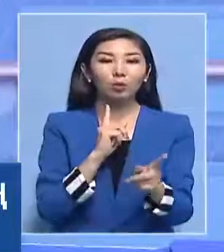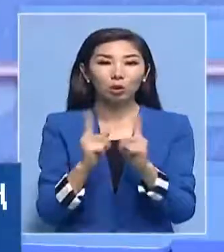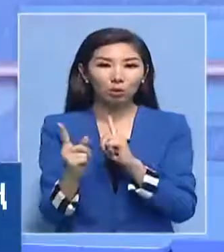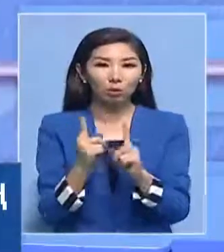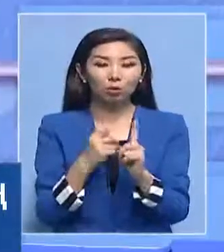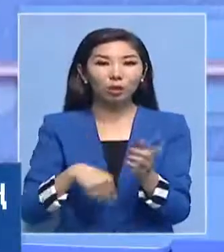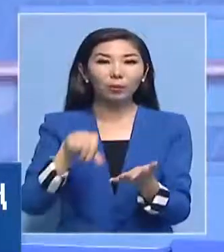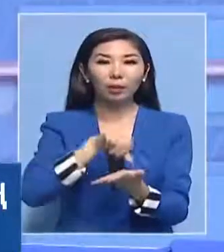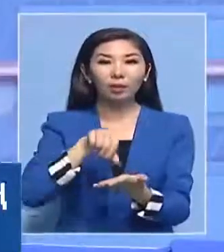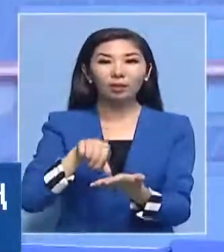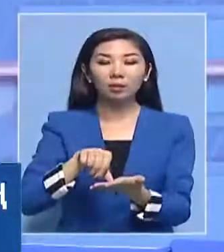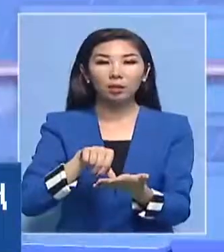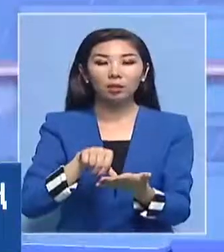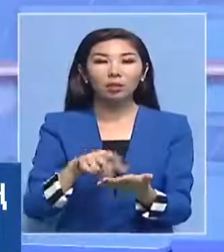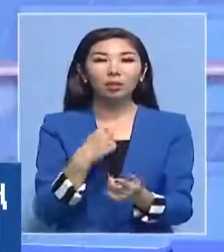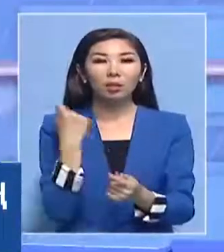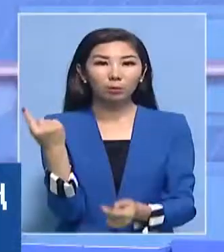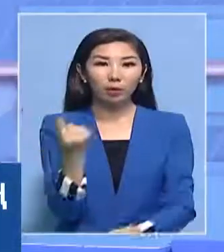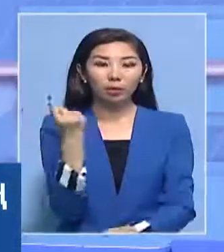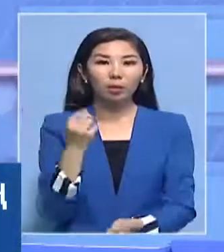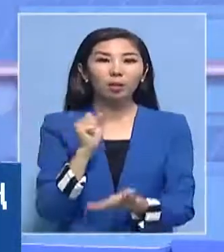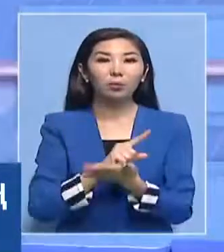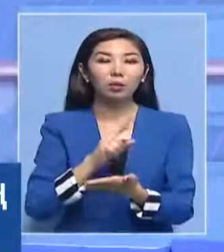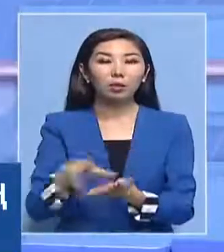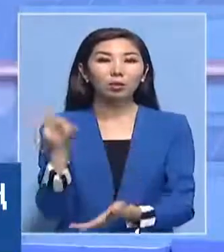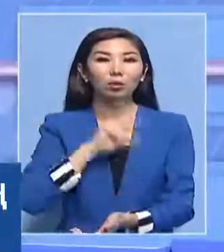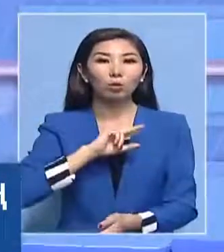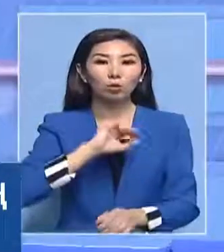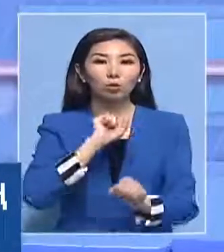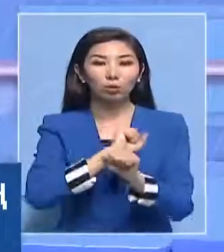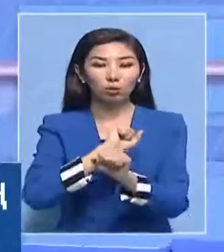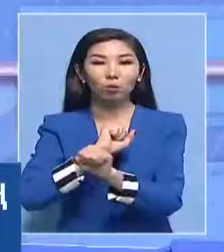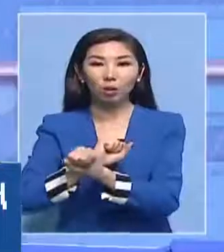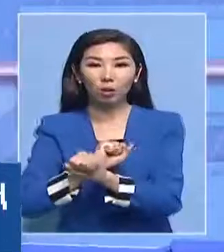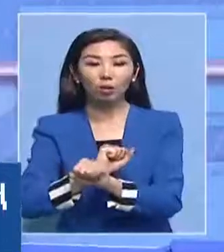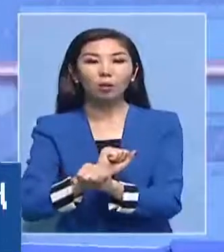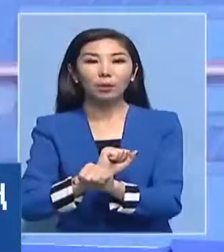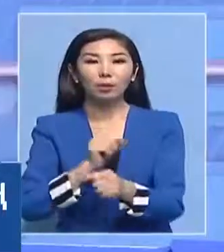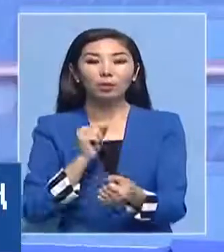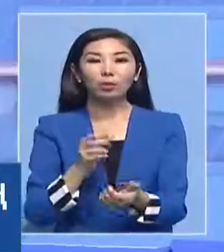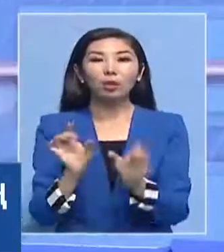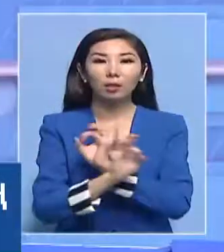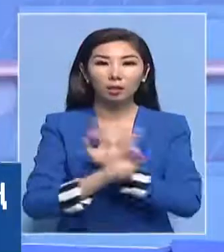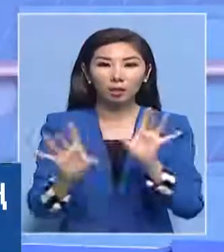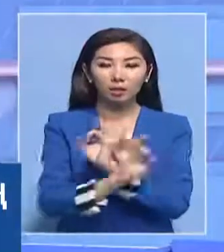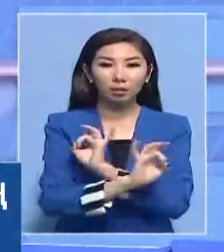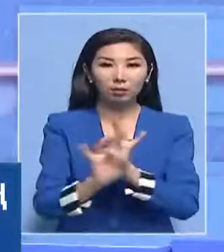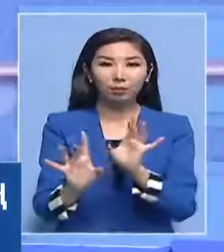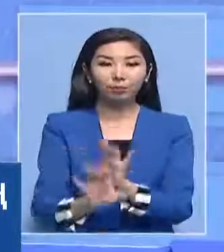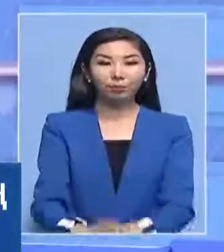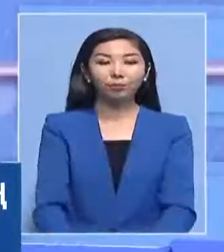барысында. Ең басты міндет еңбеккерлердің құқығын қорғау ғой бұл жерде мәселе. Осы туралы не айтар едіңіз заңгер